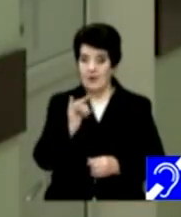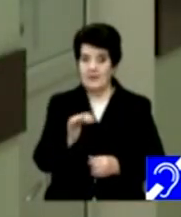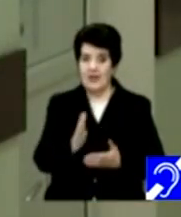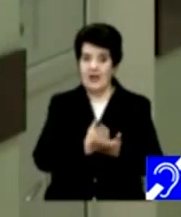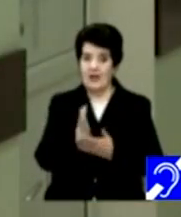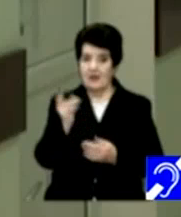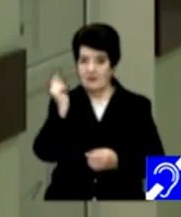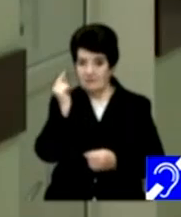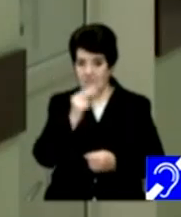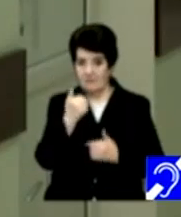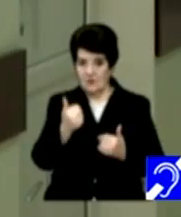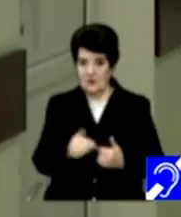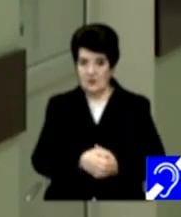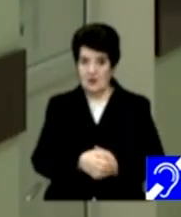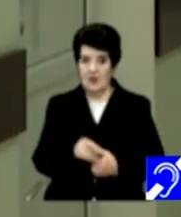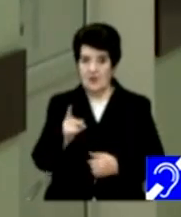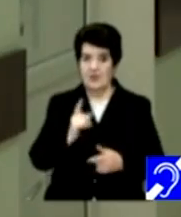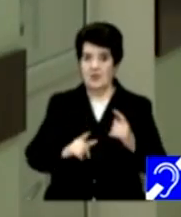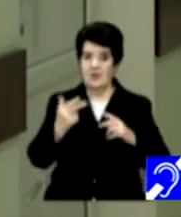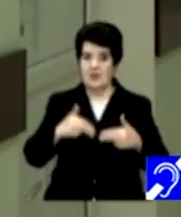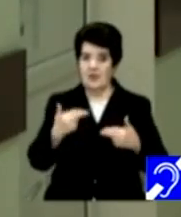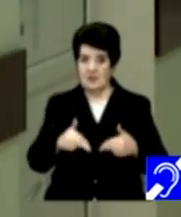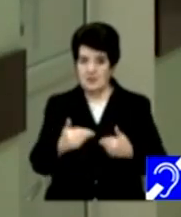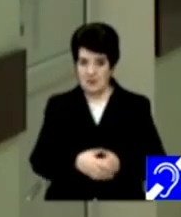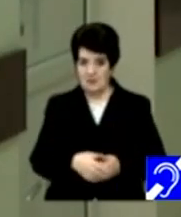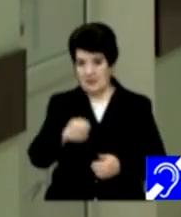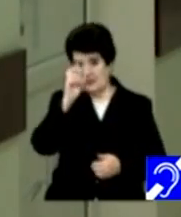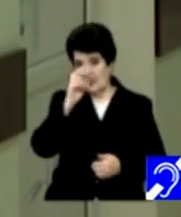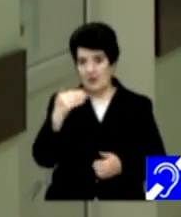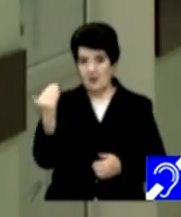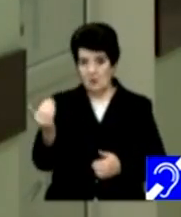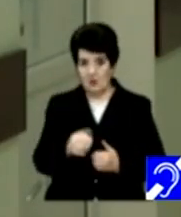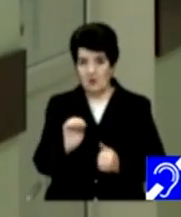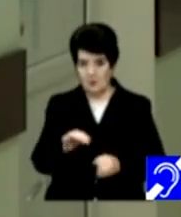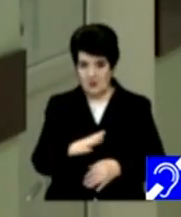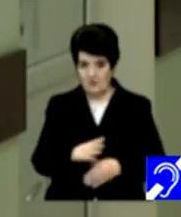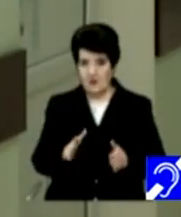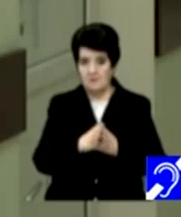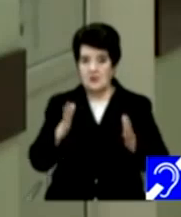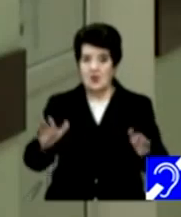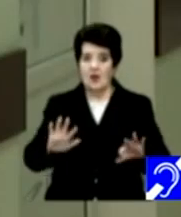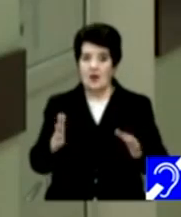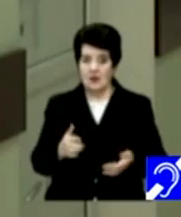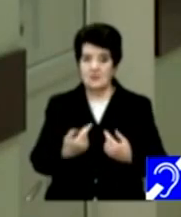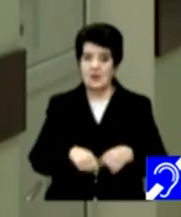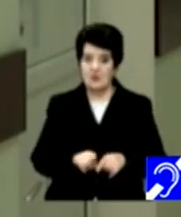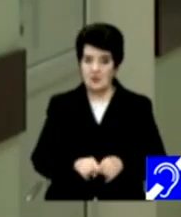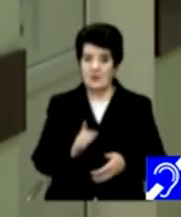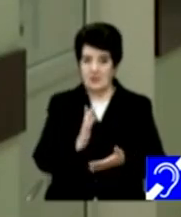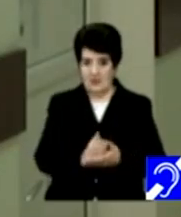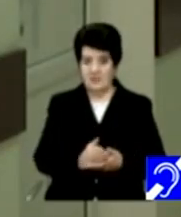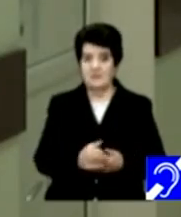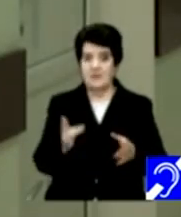afară de aceasta, studenții cu ușurință pot susține examenele de echivalare în țara lor de origine. În mare majoritatea cazurilor, o astfel de echivalare este